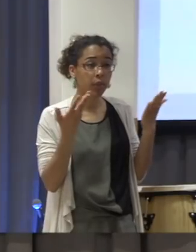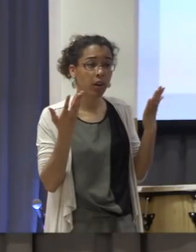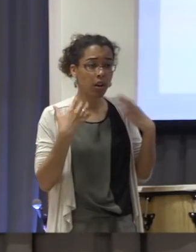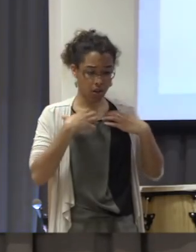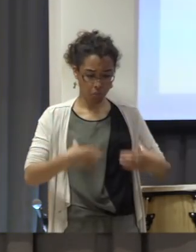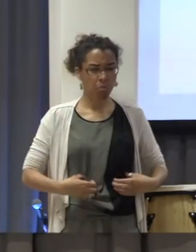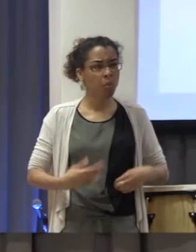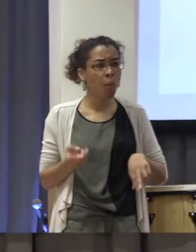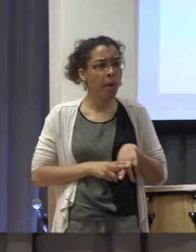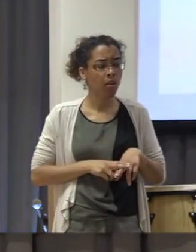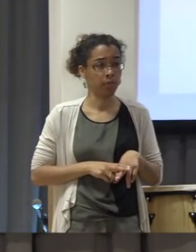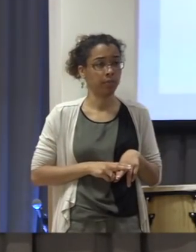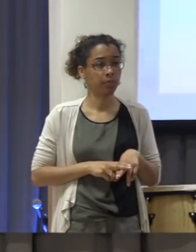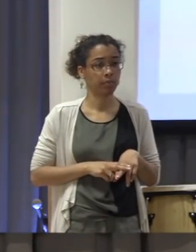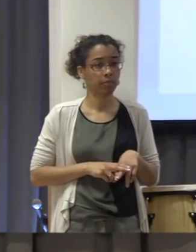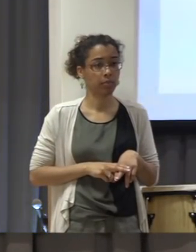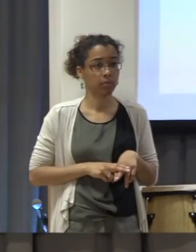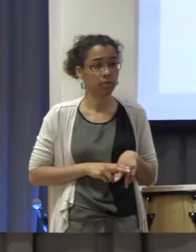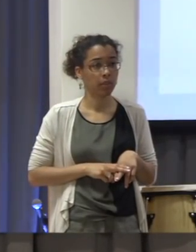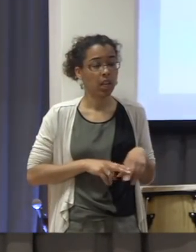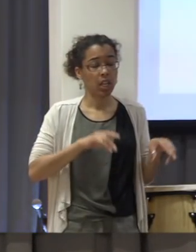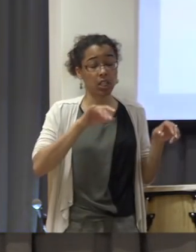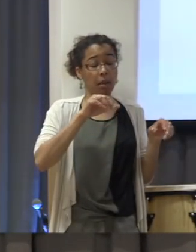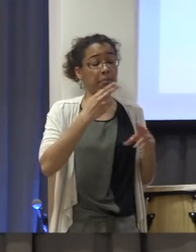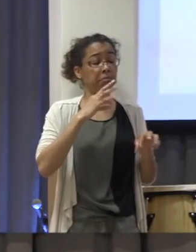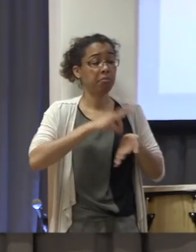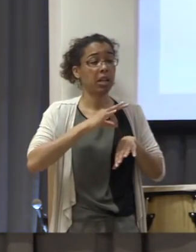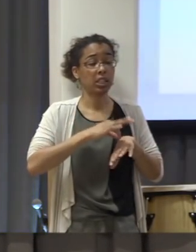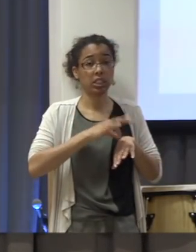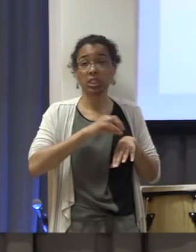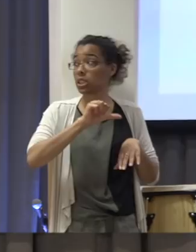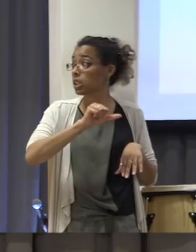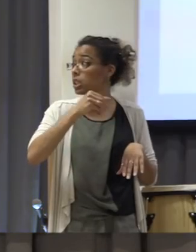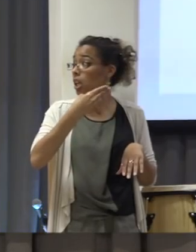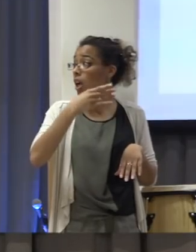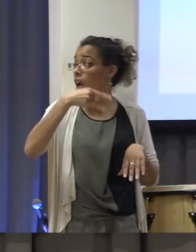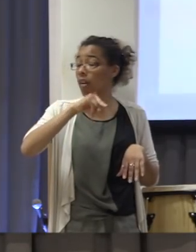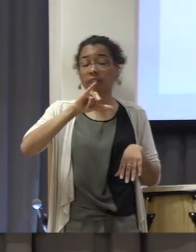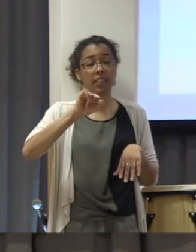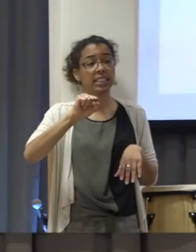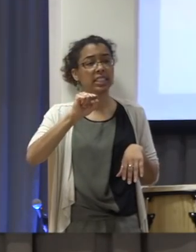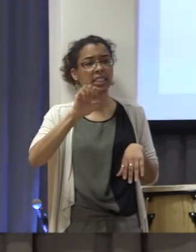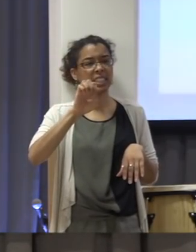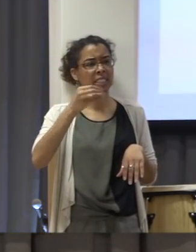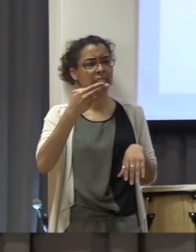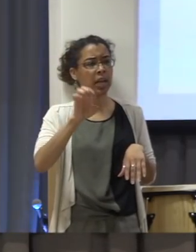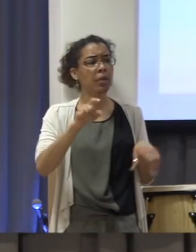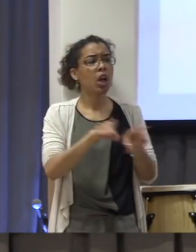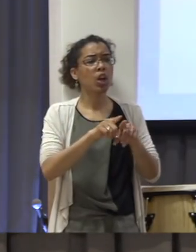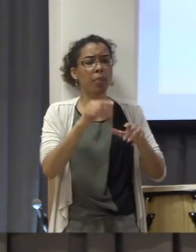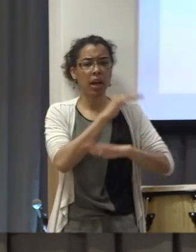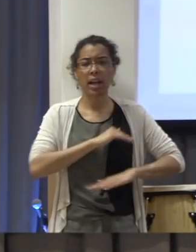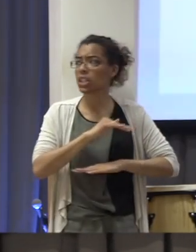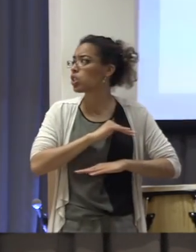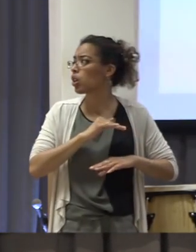poumons sont morts. J'ai de l'emphysème. C'est comme quand on voit la radio, c'est comme